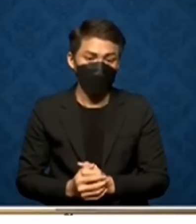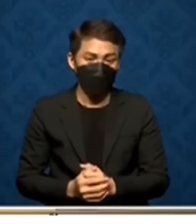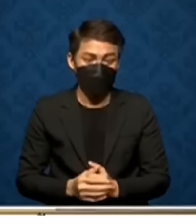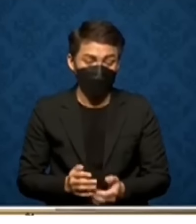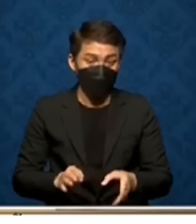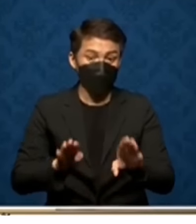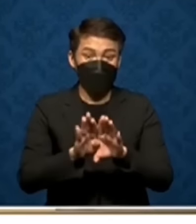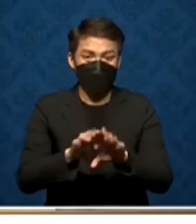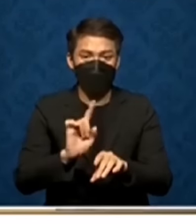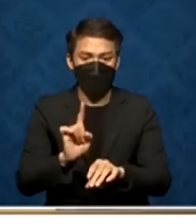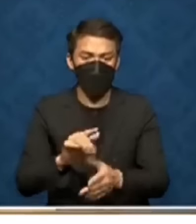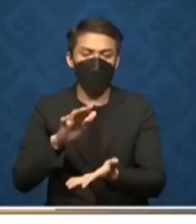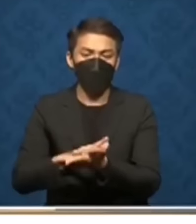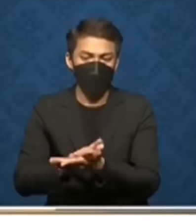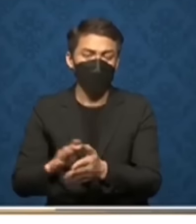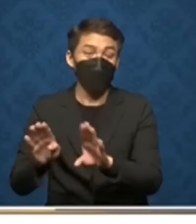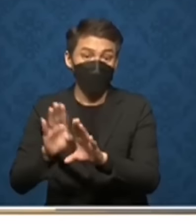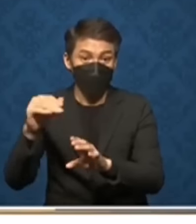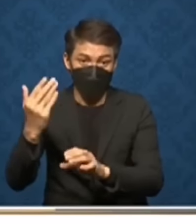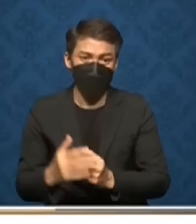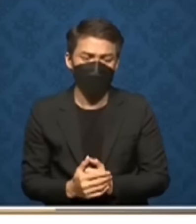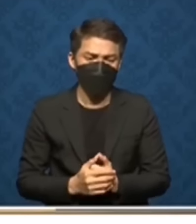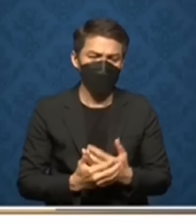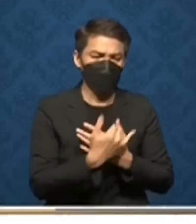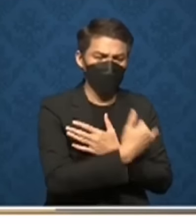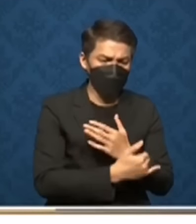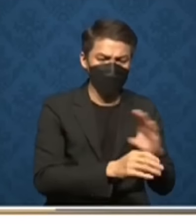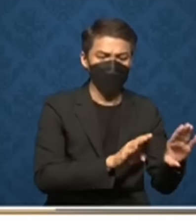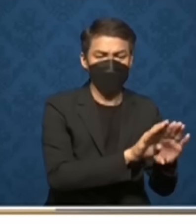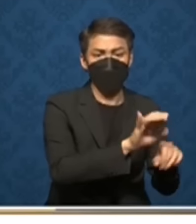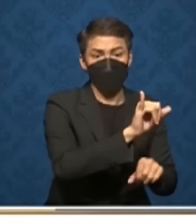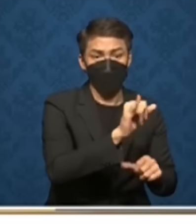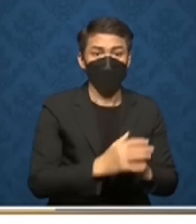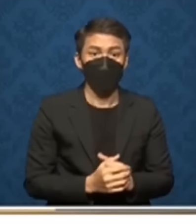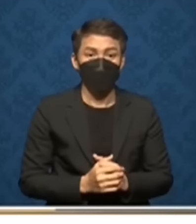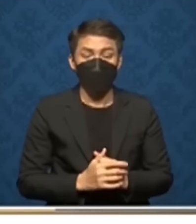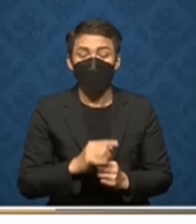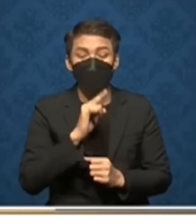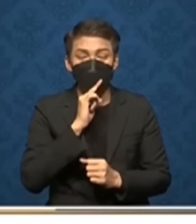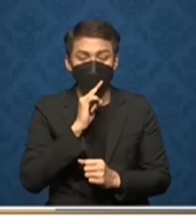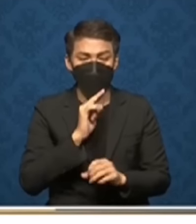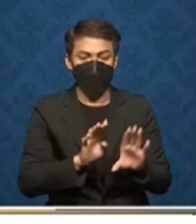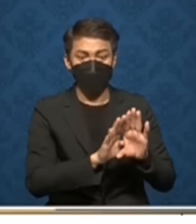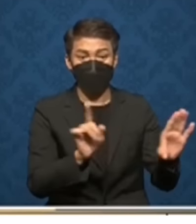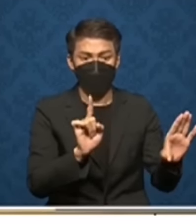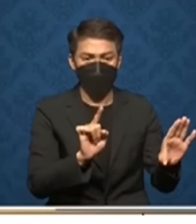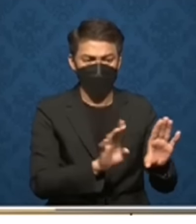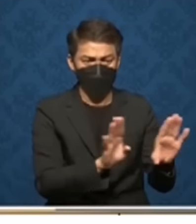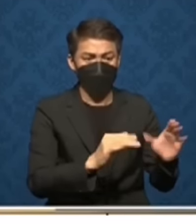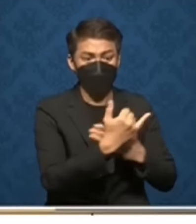นถ้าไปปิดประเทศเวลาเรื่องเปิดนายกเรื่องเปิดประเทศก็ยังปิดโรงเรีย